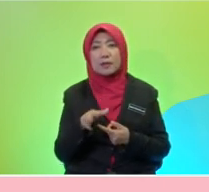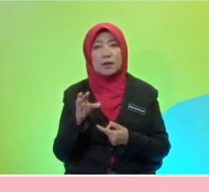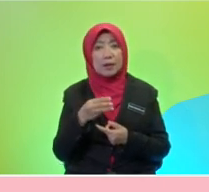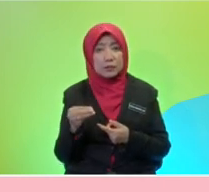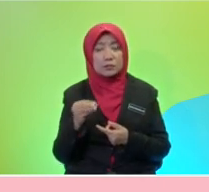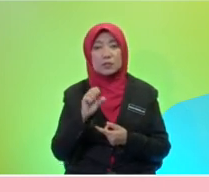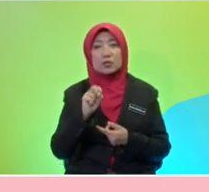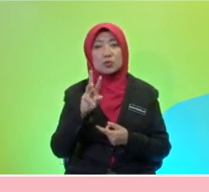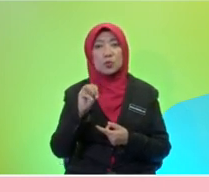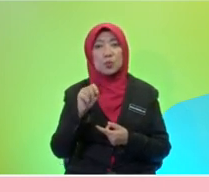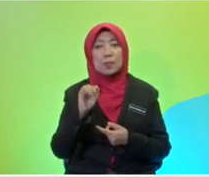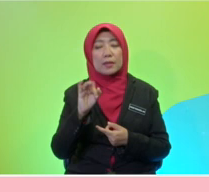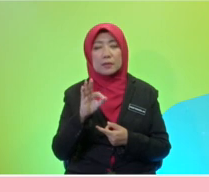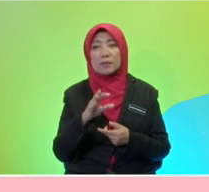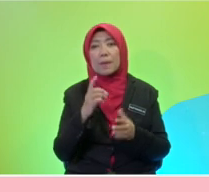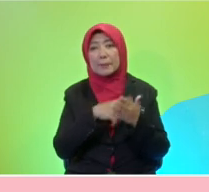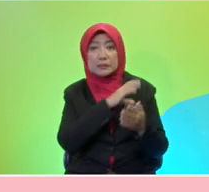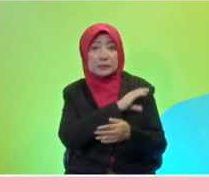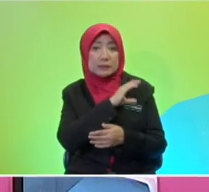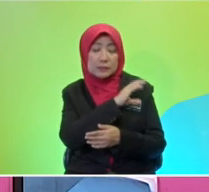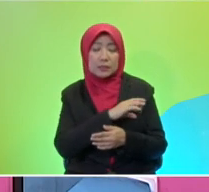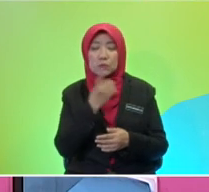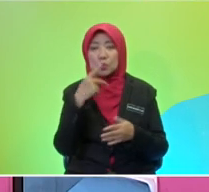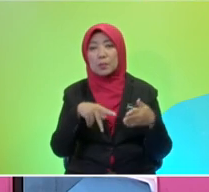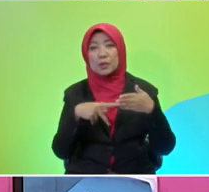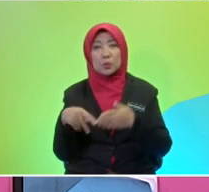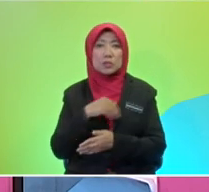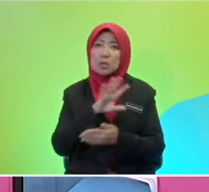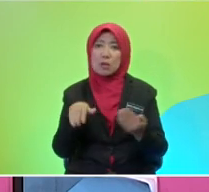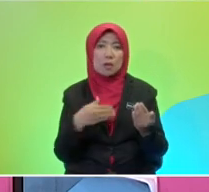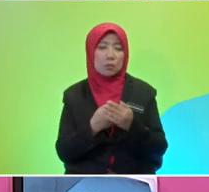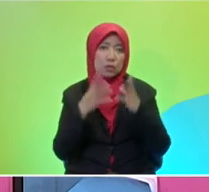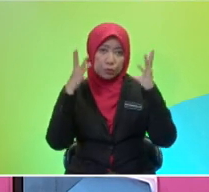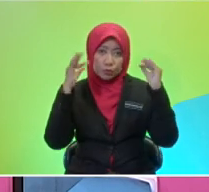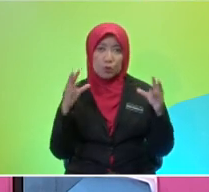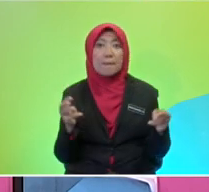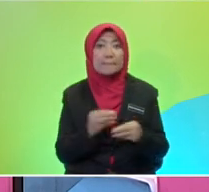PBB konsep PBB yang boleh menjadikan panduan untuk semua guru matematika